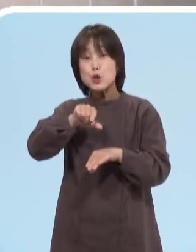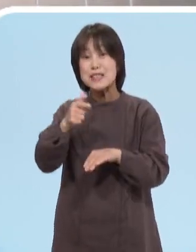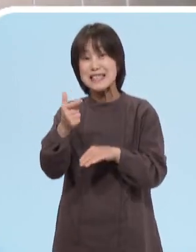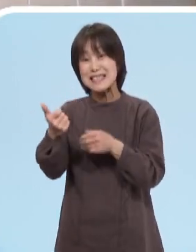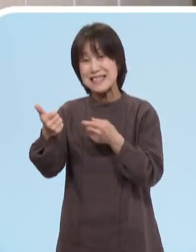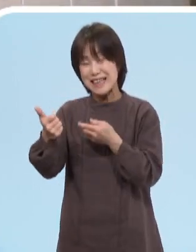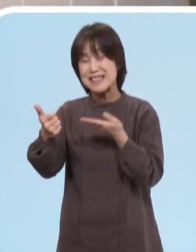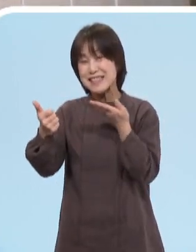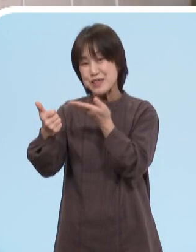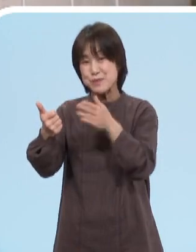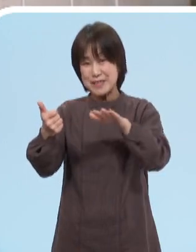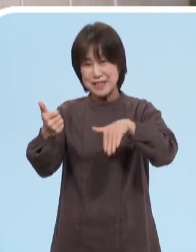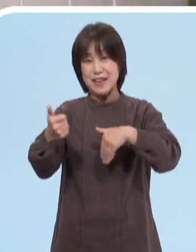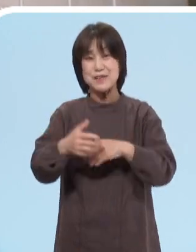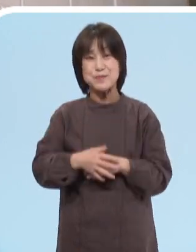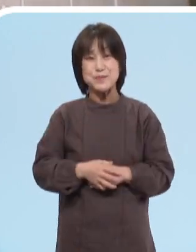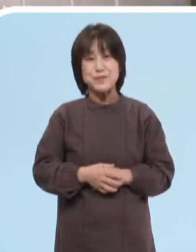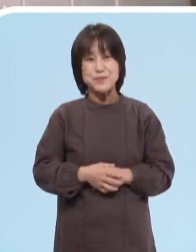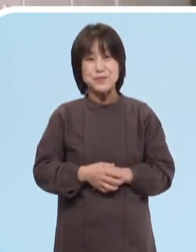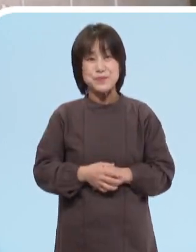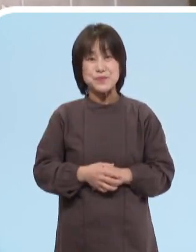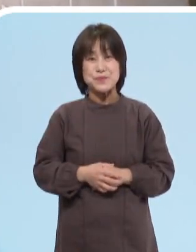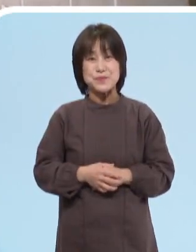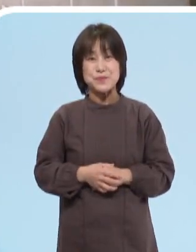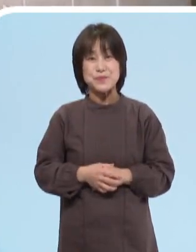んにお聞きしました。